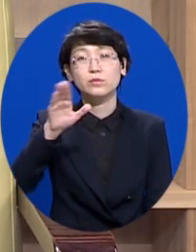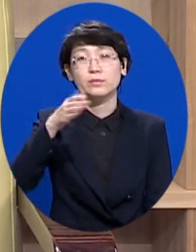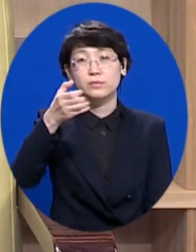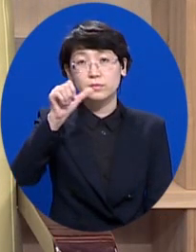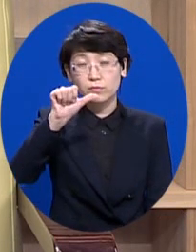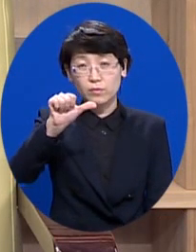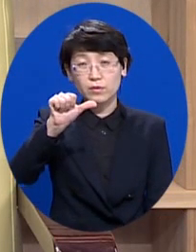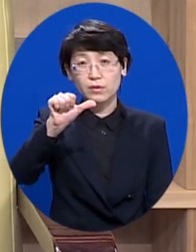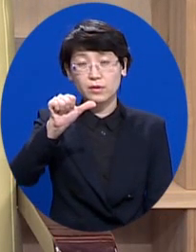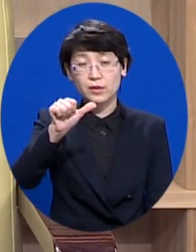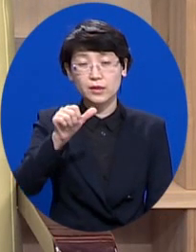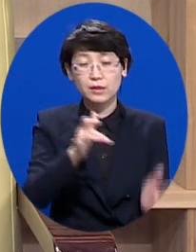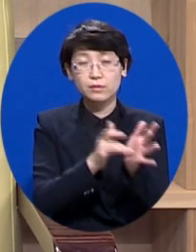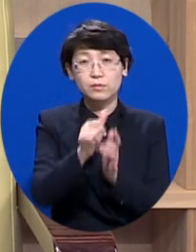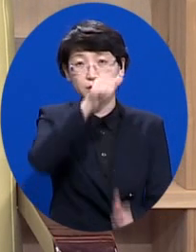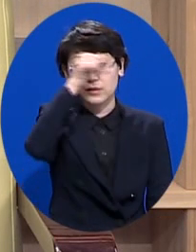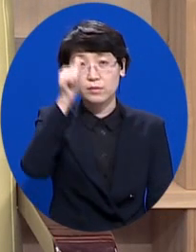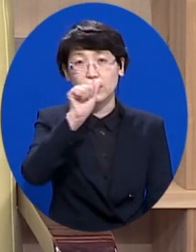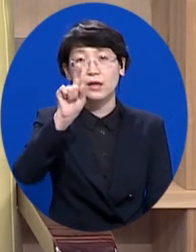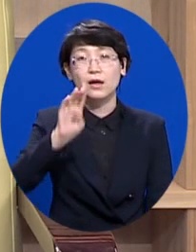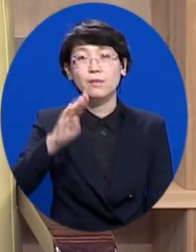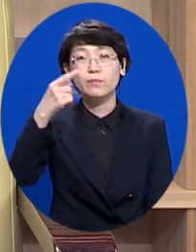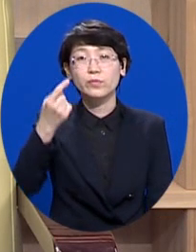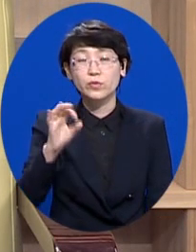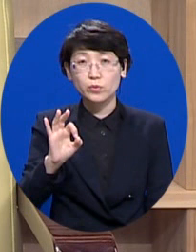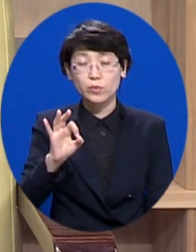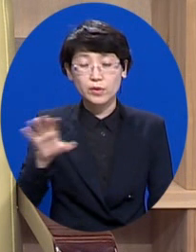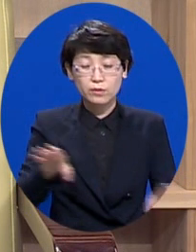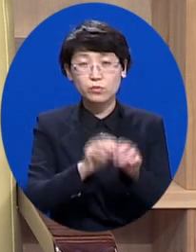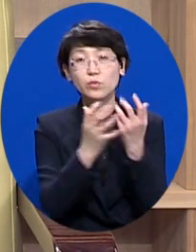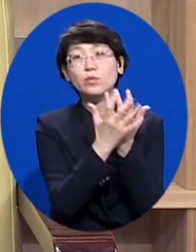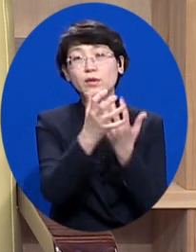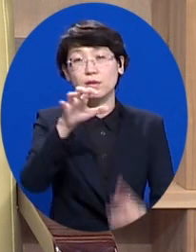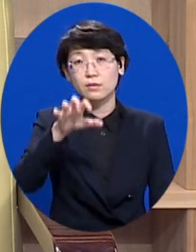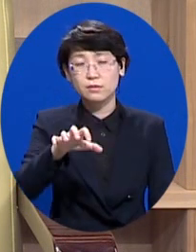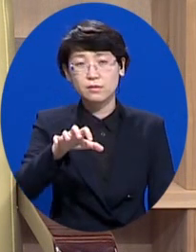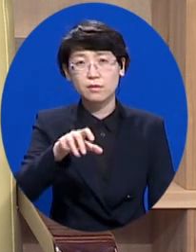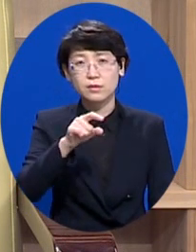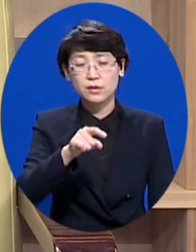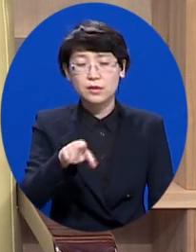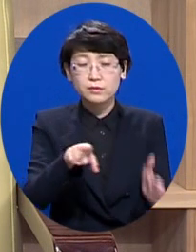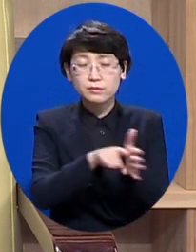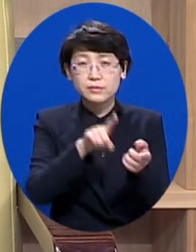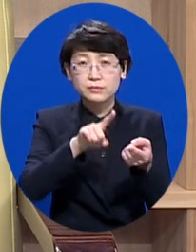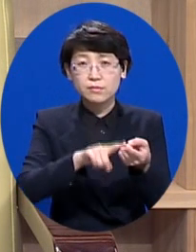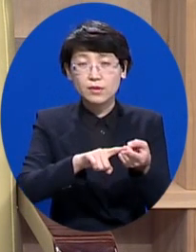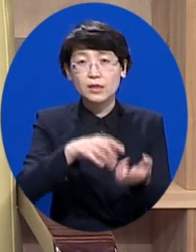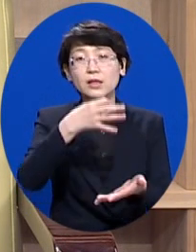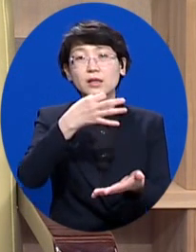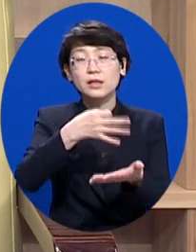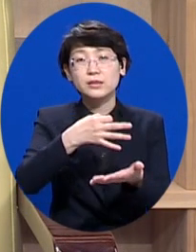1995년에 예장 합동총회에서 이제 이단으로 규정을 했는데요. 일고의 신학적 가치가